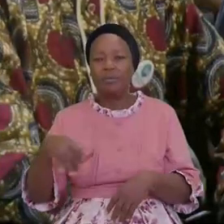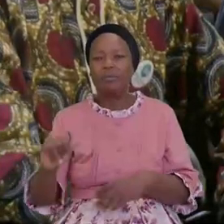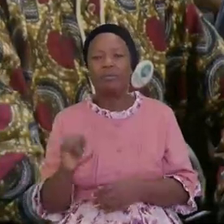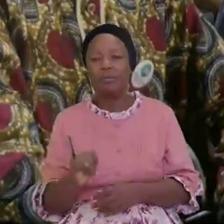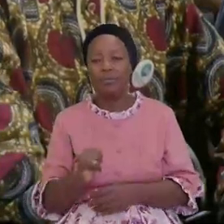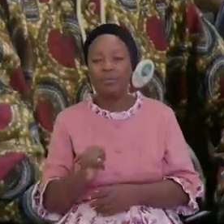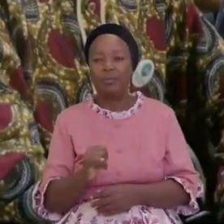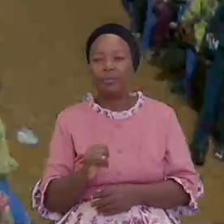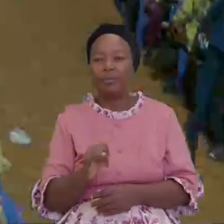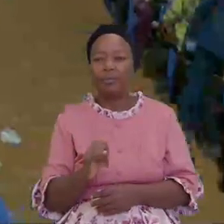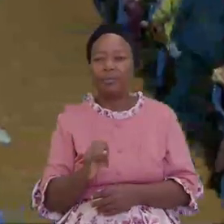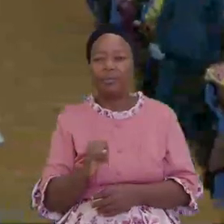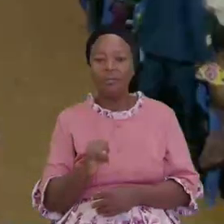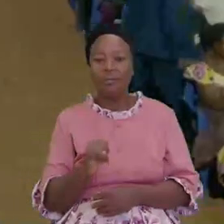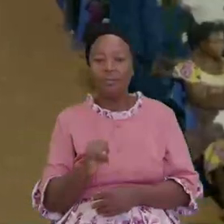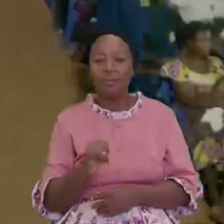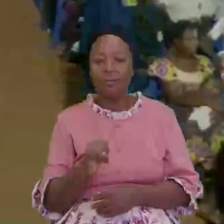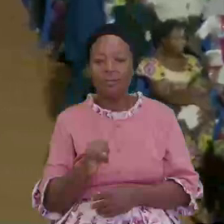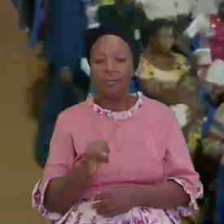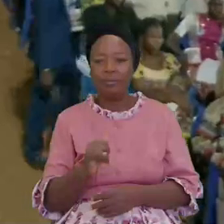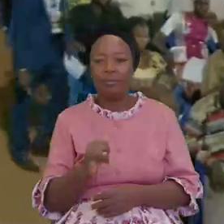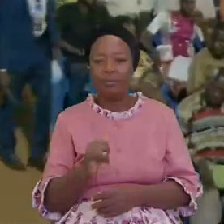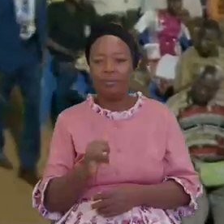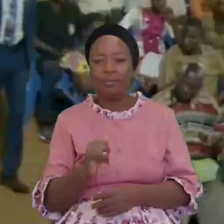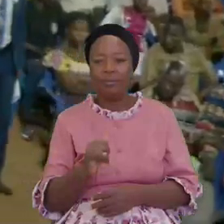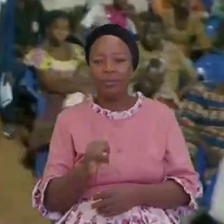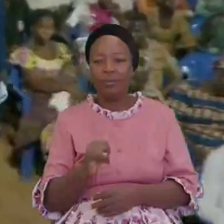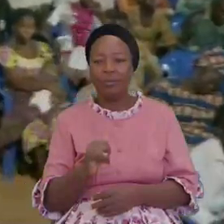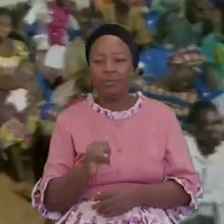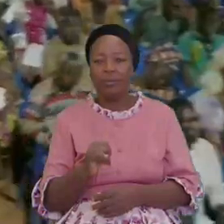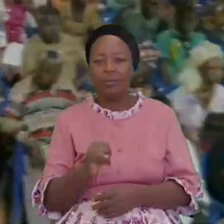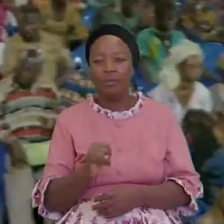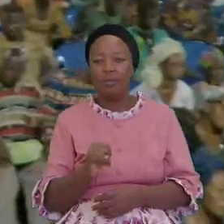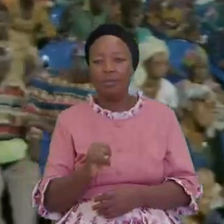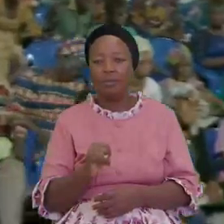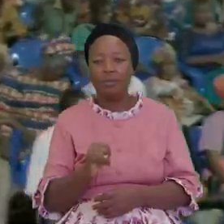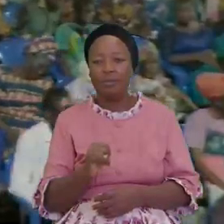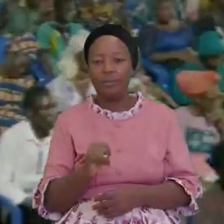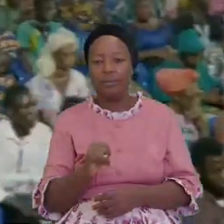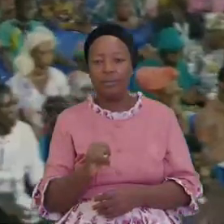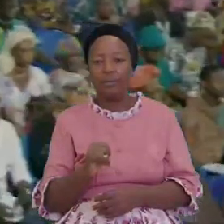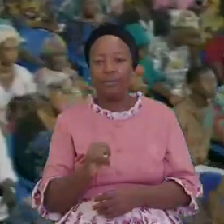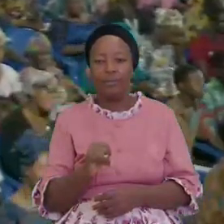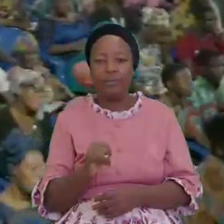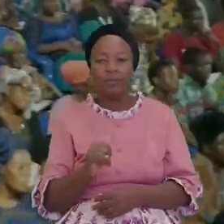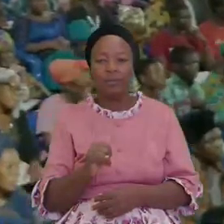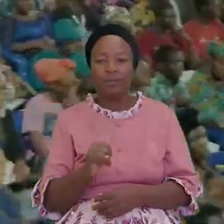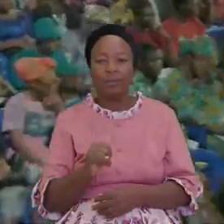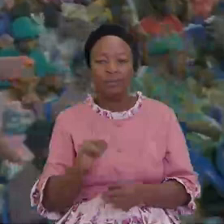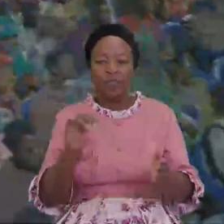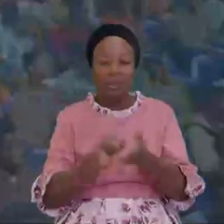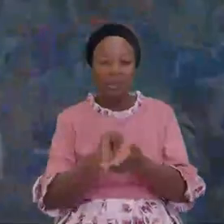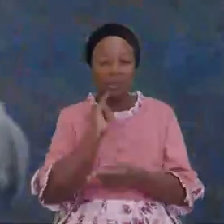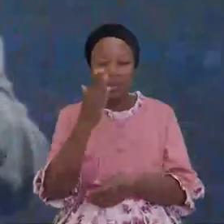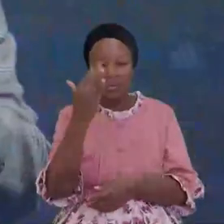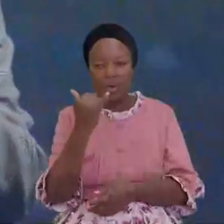mais lorsque vous êtes guéri et vous vivez sur la terre pour